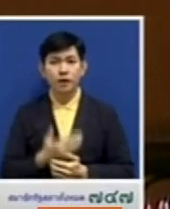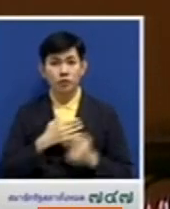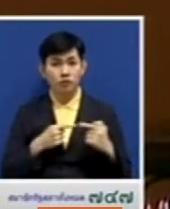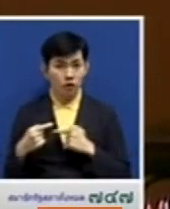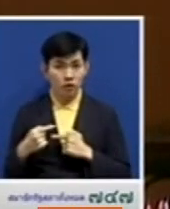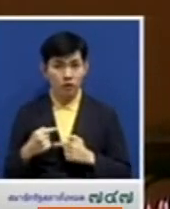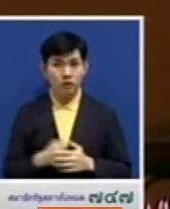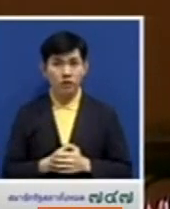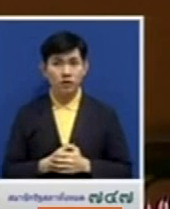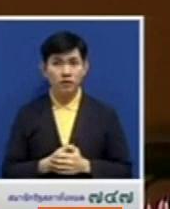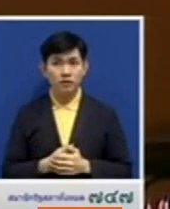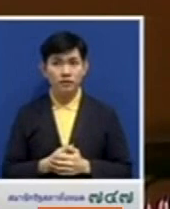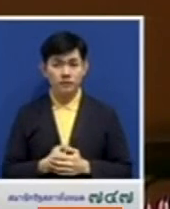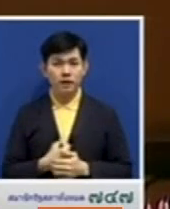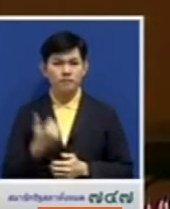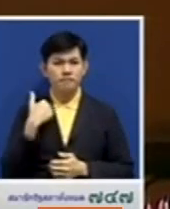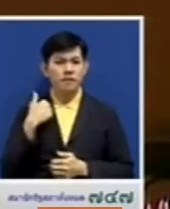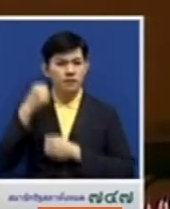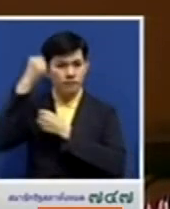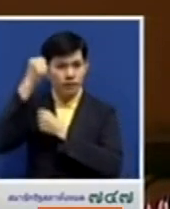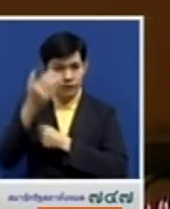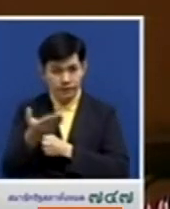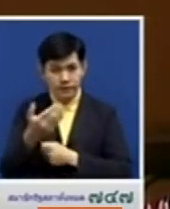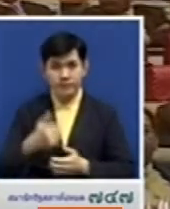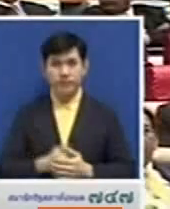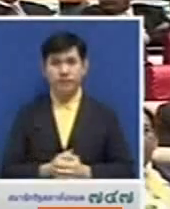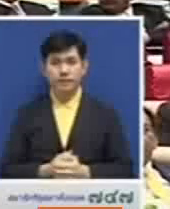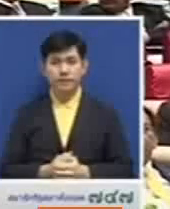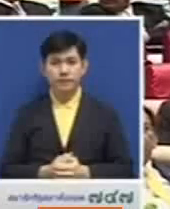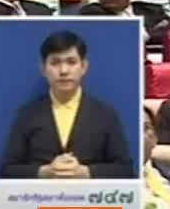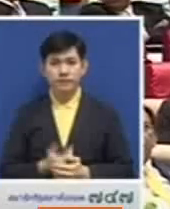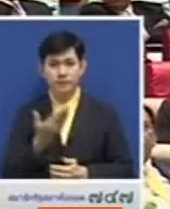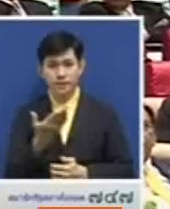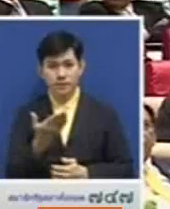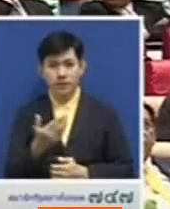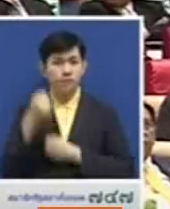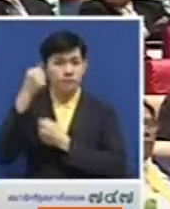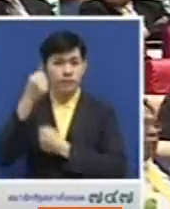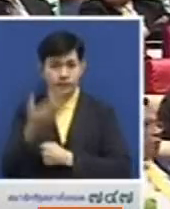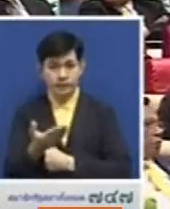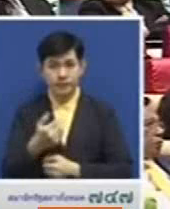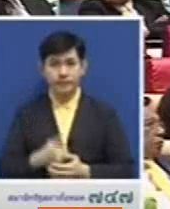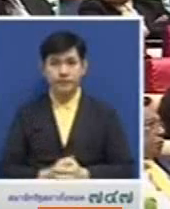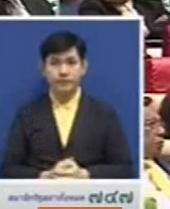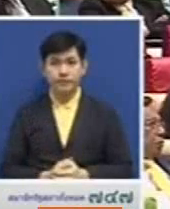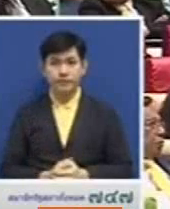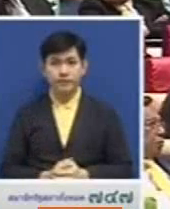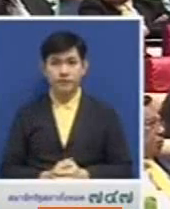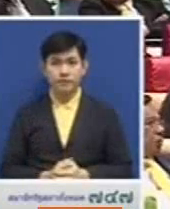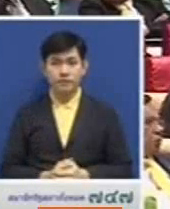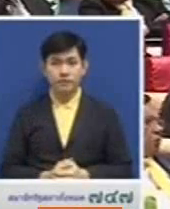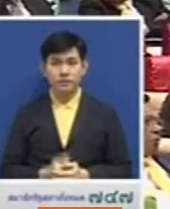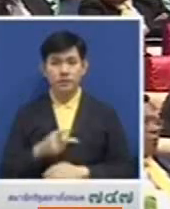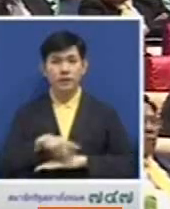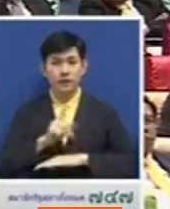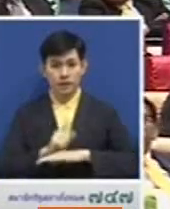นะครับเพราะว่าผมไม่ได้บอกว่า ประท้วงอีกคนครับฟังท่านหน่อย ครับ เชิญครับเชิญท่านประท้วงก่อน ที่ท่านท่